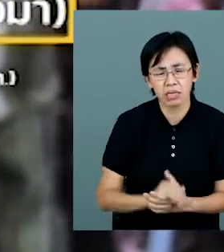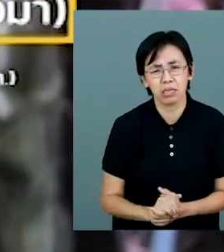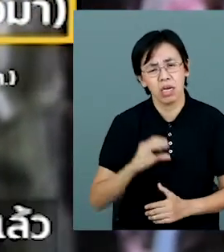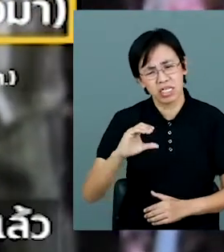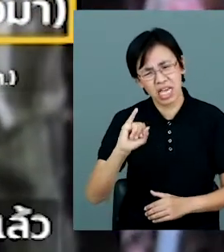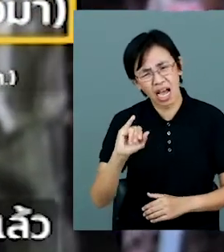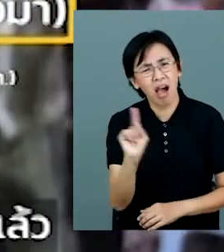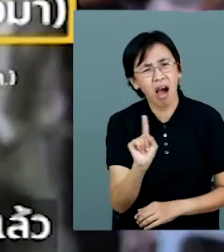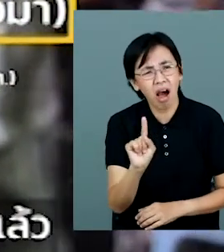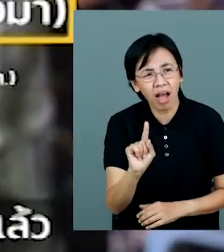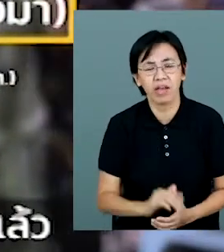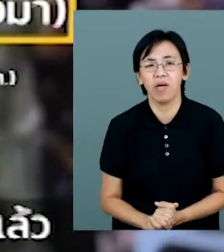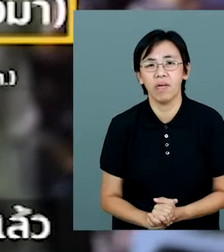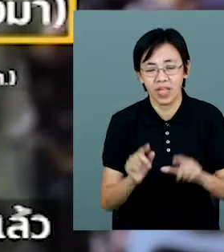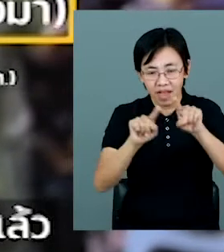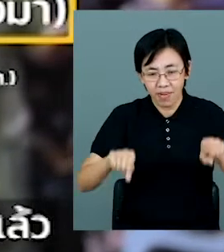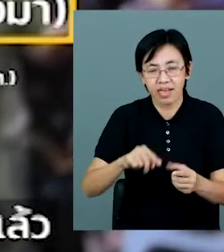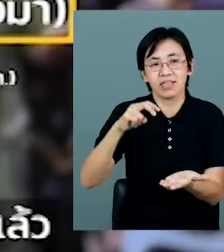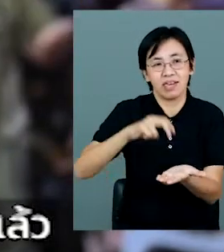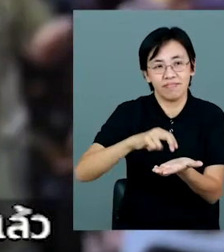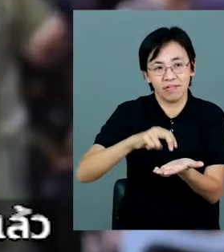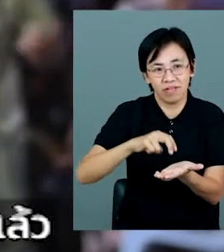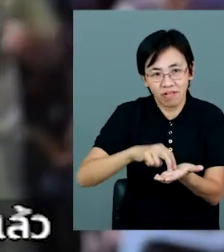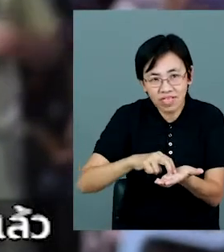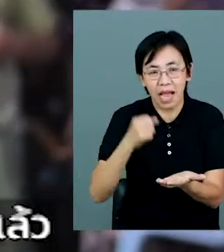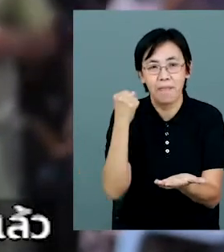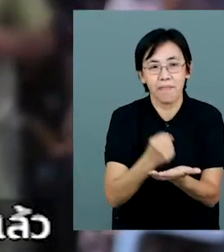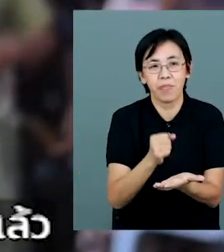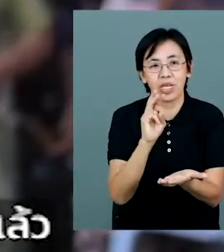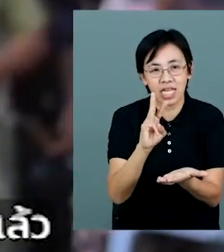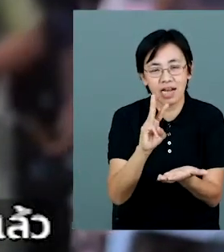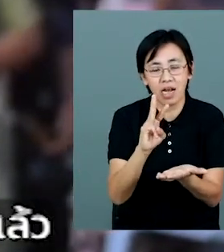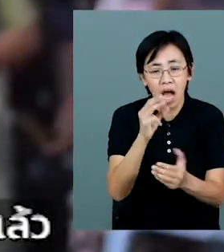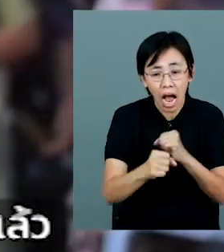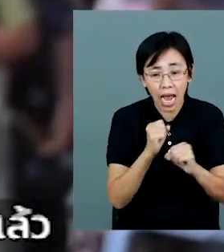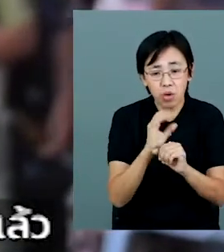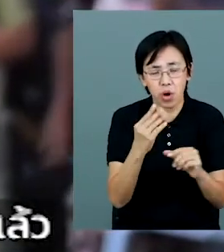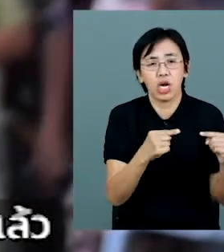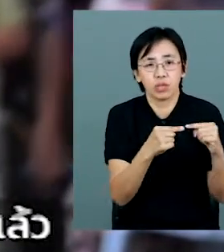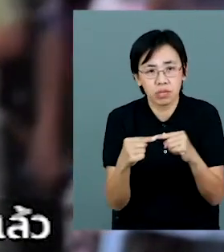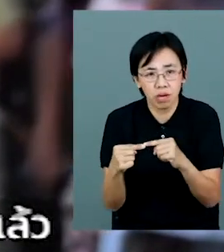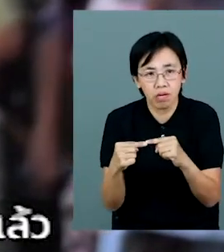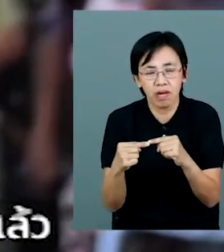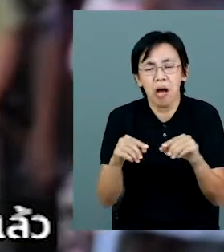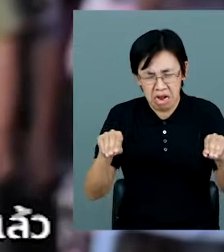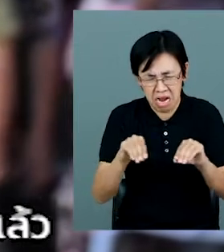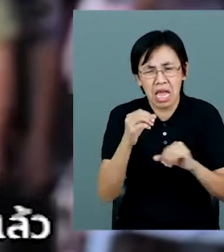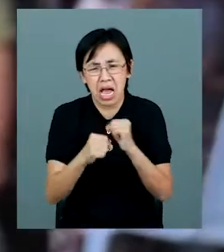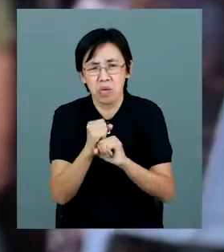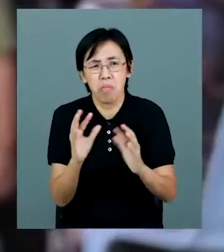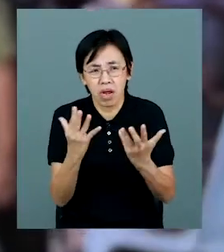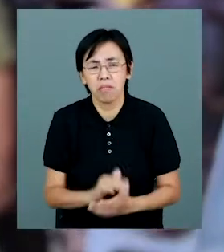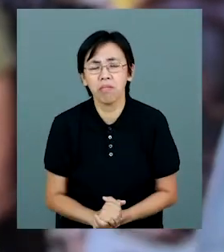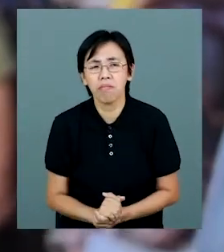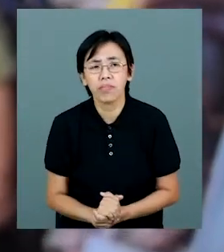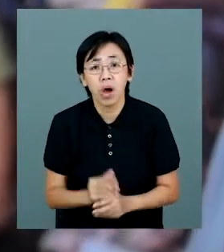ไร CI เนี่ยว่าปาเมตก็พิซซ่านี่สายยานต่ออ่ะอายุใกล้กันหมดแล้วค่